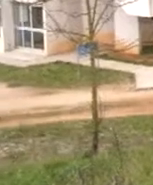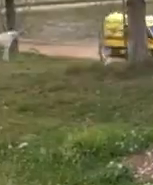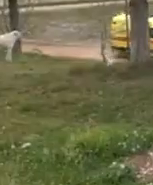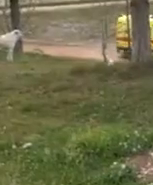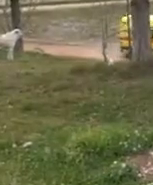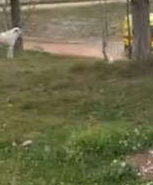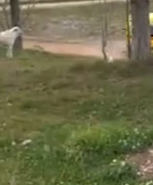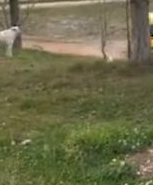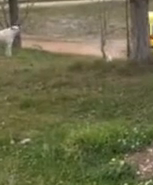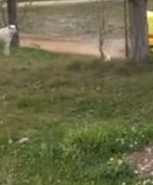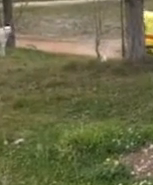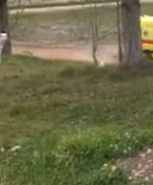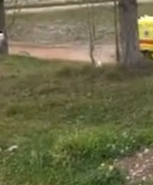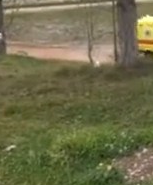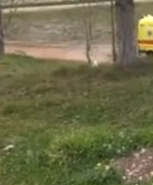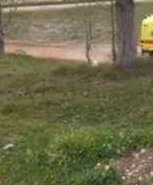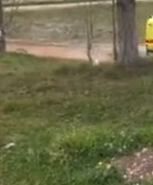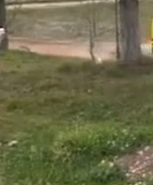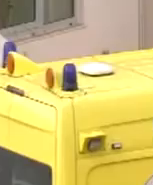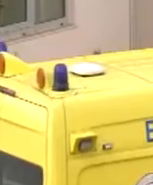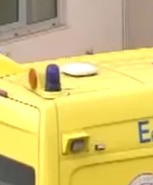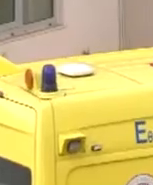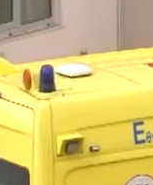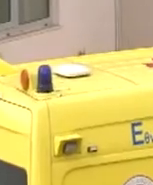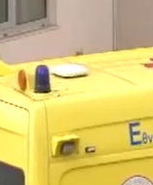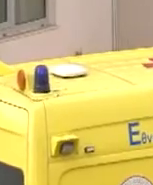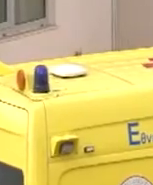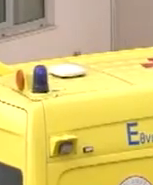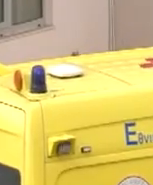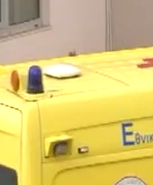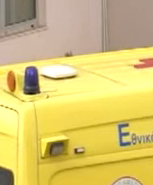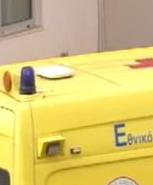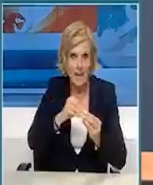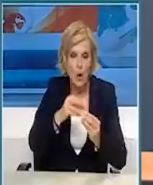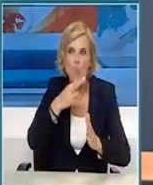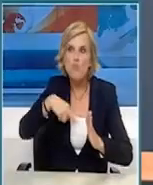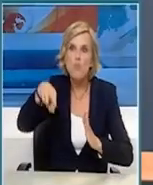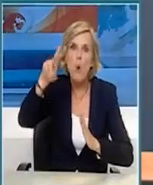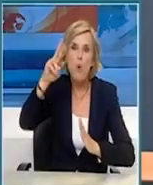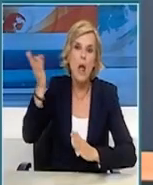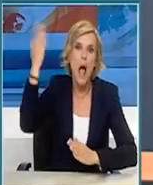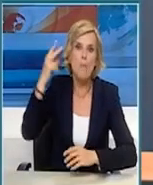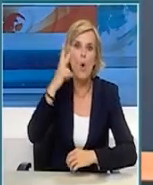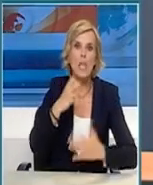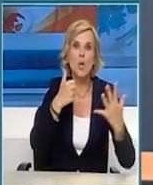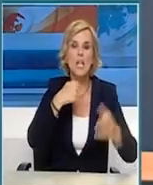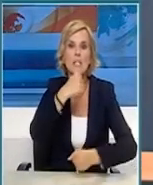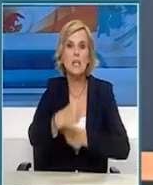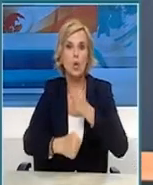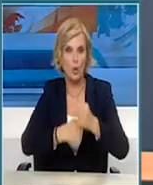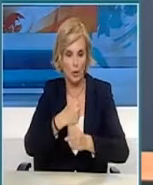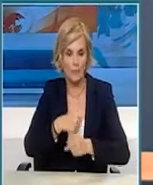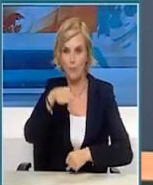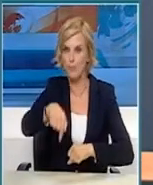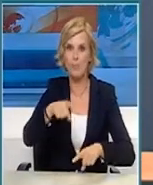στο εμβόλιο, εκτιμώντας πως είναι πιθανό να παραχθεί στο τέλος του έτους ή τις αρχές του επόμενου. Σήμερα ανακοινώνουμε 4 νέα κρούσματα